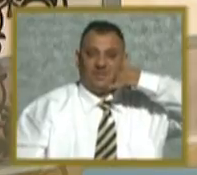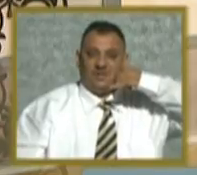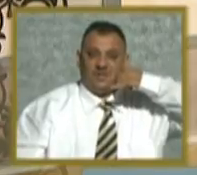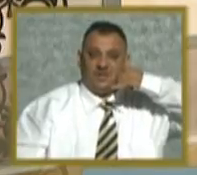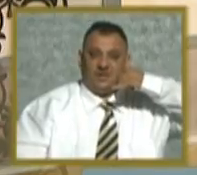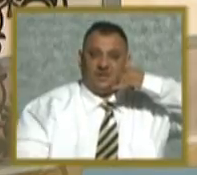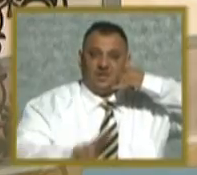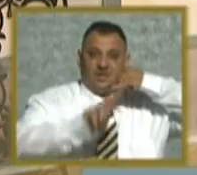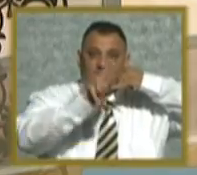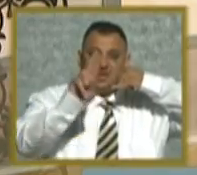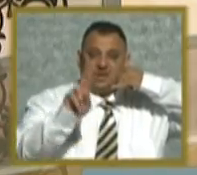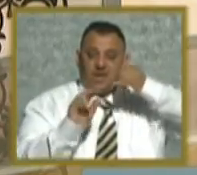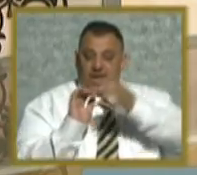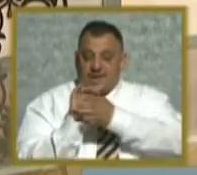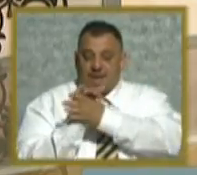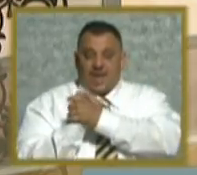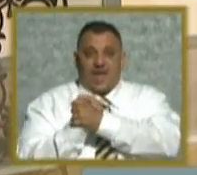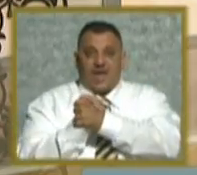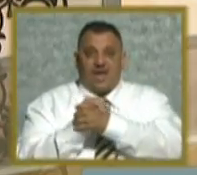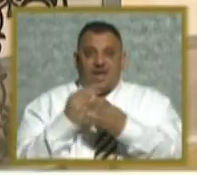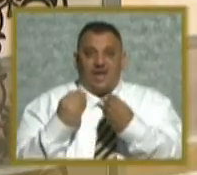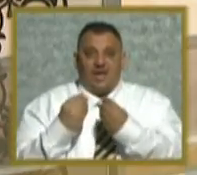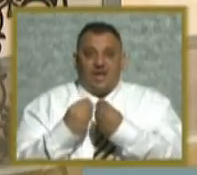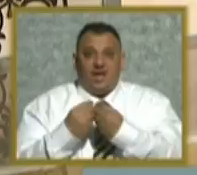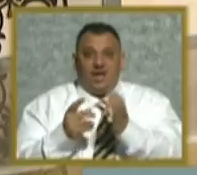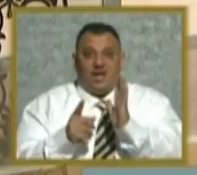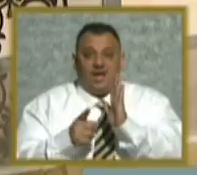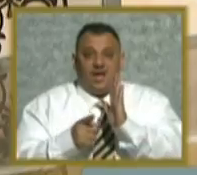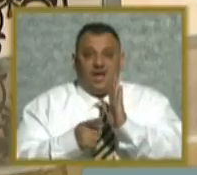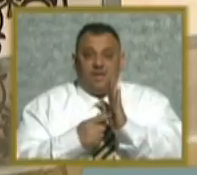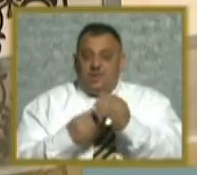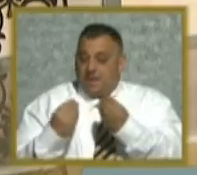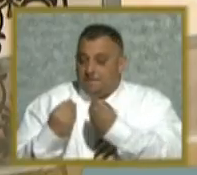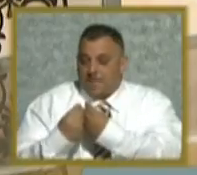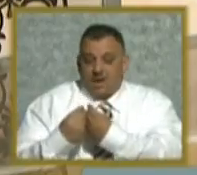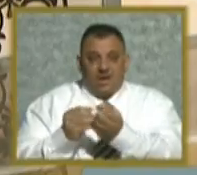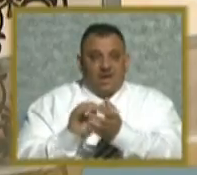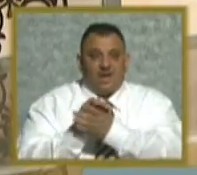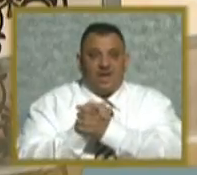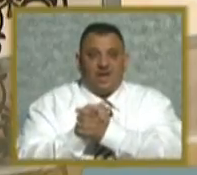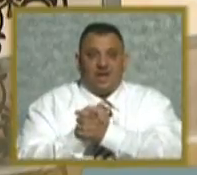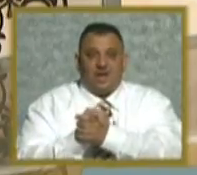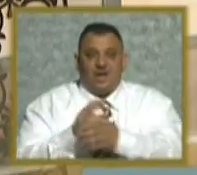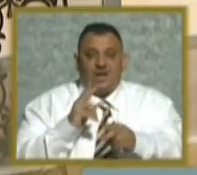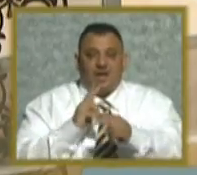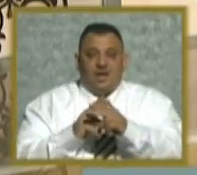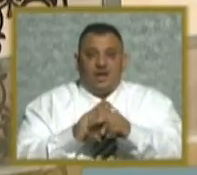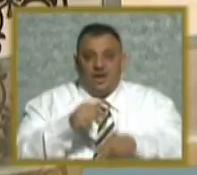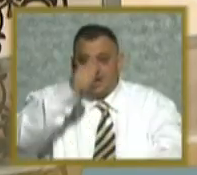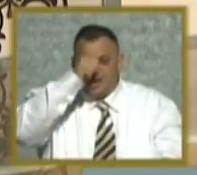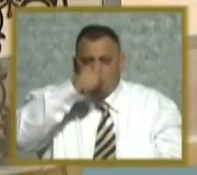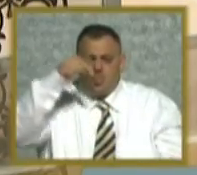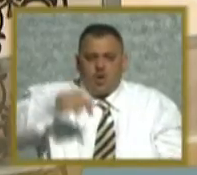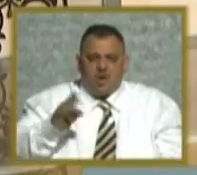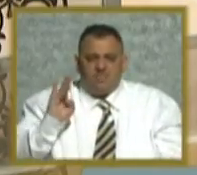عندي صديقي في العمل كنا نفطر مع بعضنا، وبعدين هو زعل وحلف بالطلاق انه